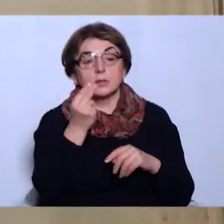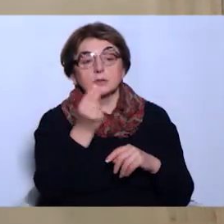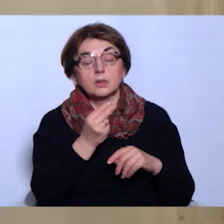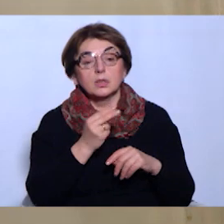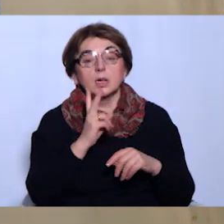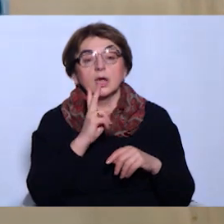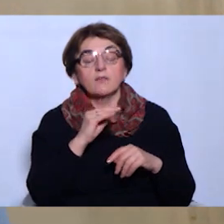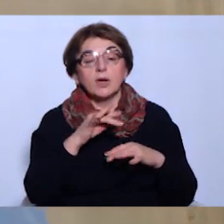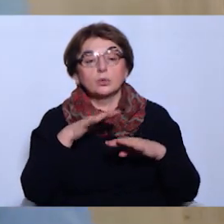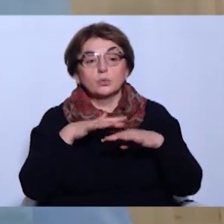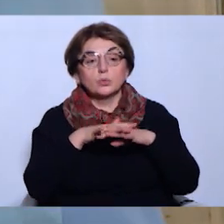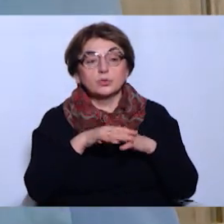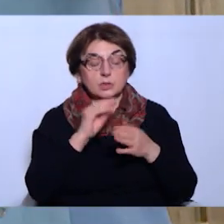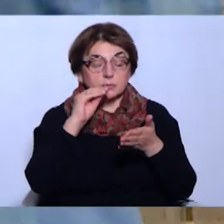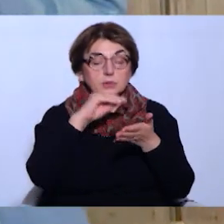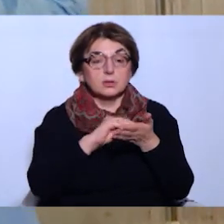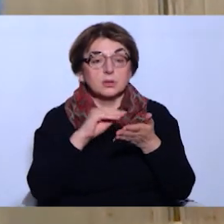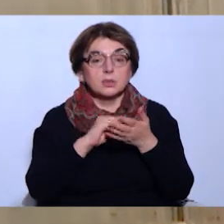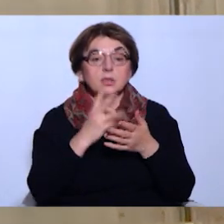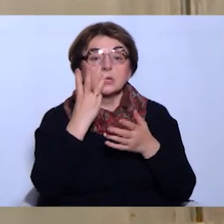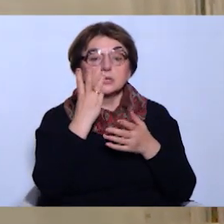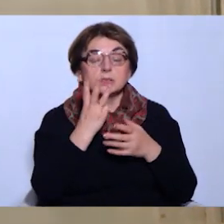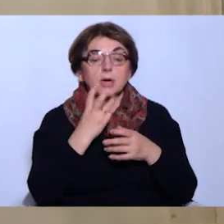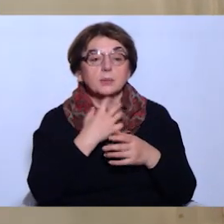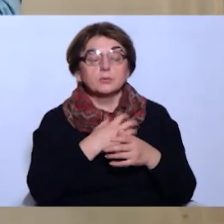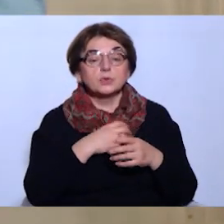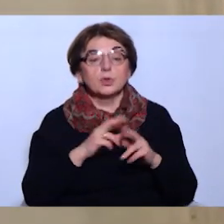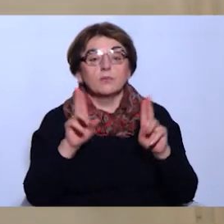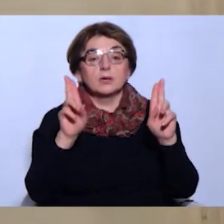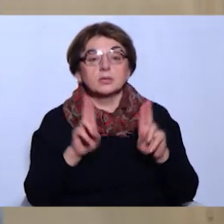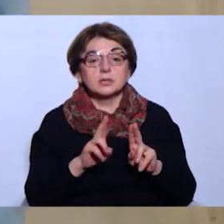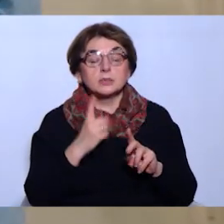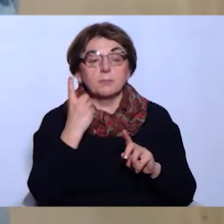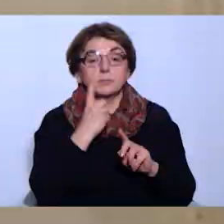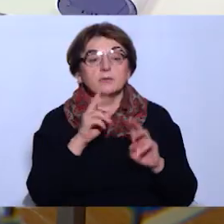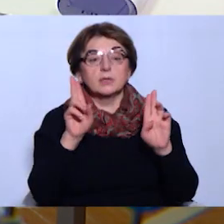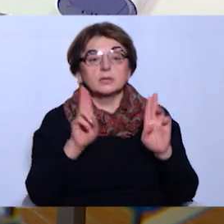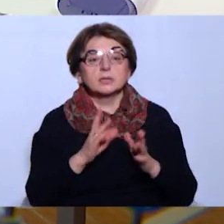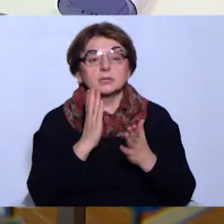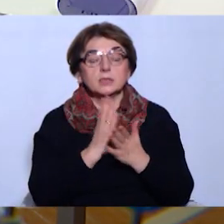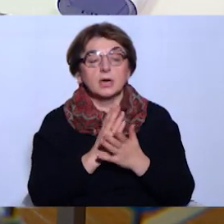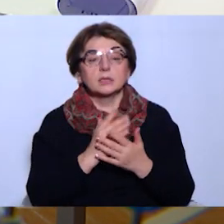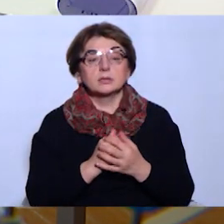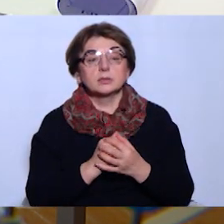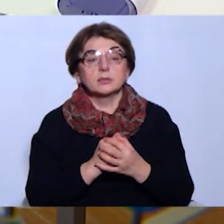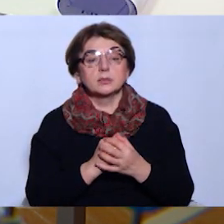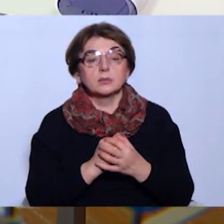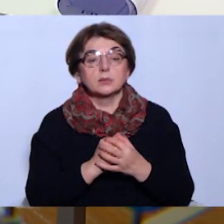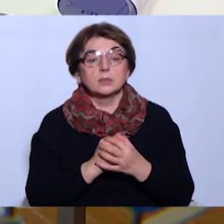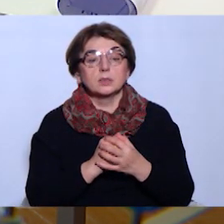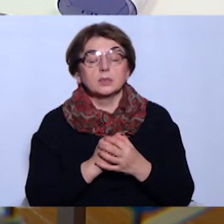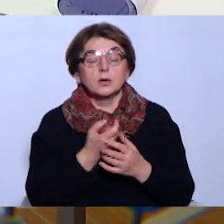და როდესაც ამ კვანტურ უჯრედებს ვავსებთ, გასათვალისწინებელია სამი უმნიშვნელოვანესი წესი. პირველი წესი, ეს